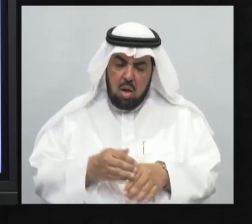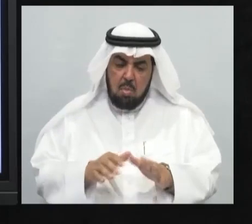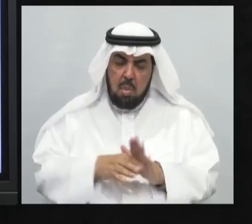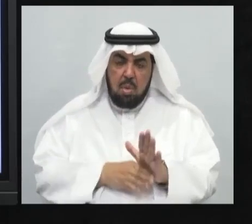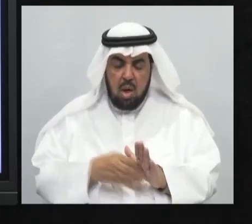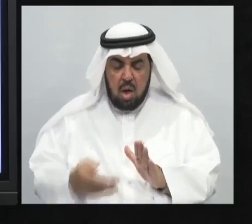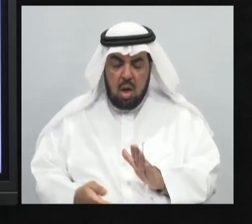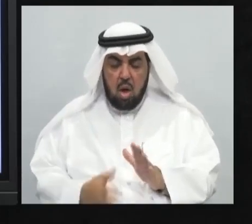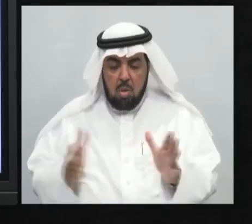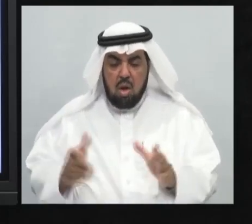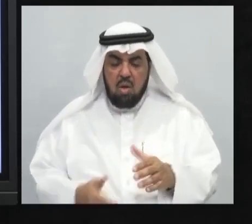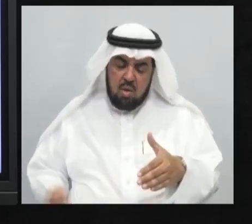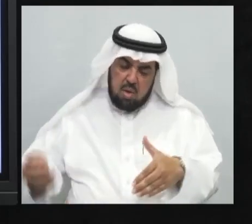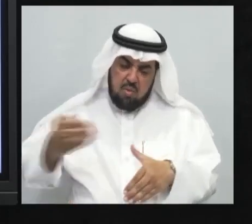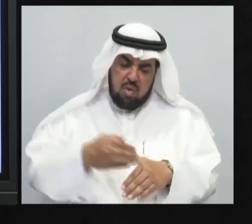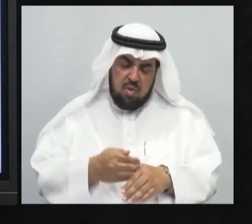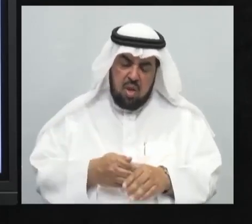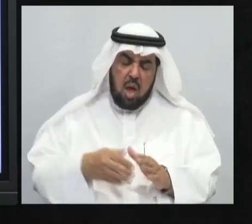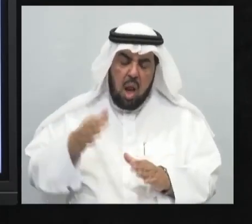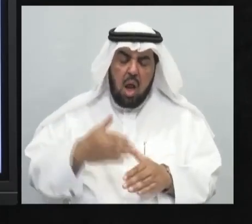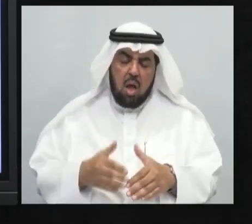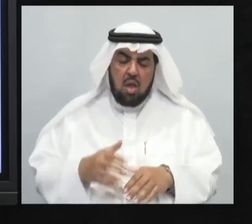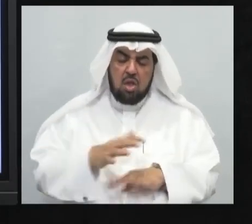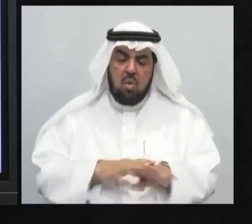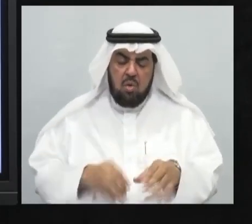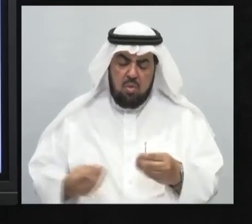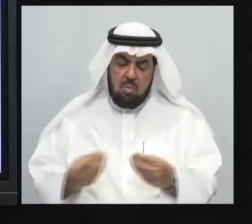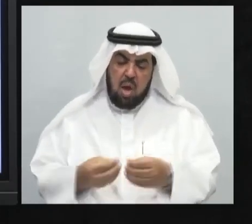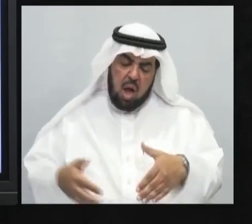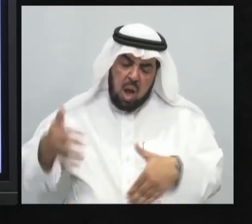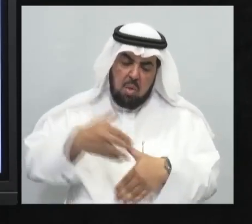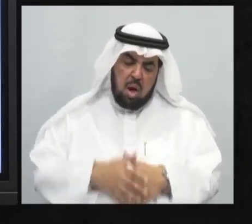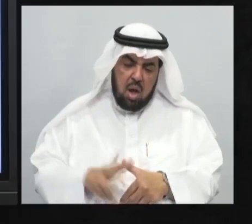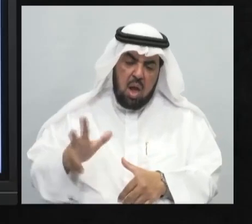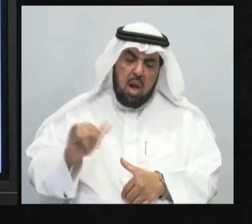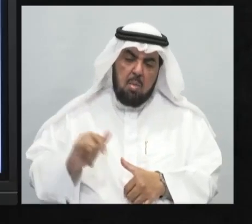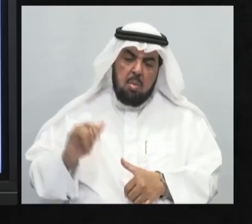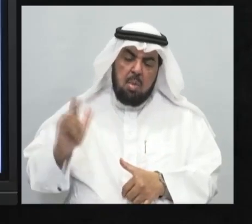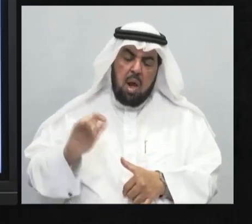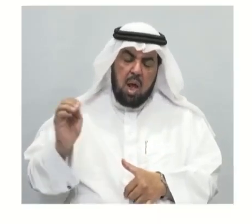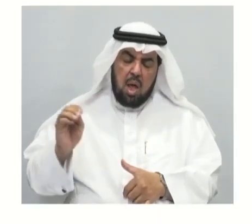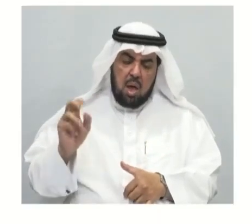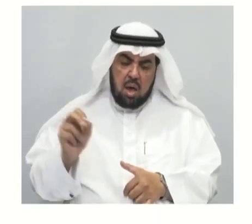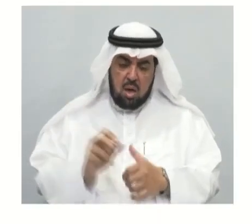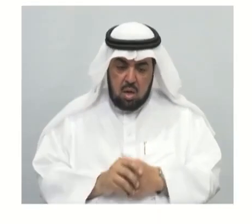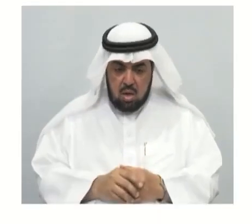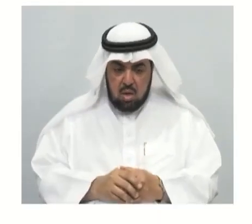البيانات الكبيره توضع بامكانك انك تضع في جدول وتكون في الملاحق لمن اراد